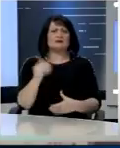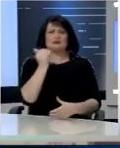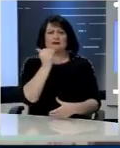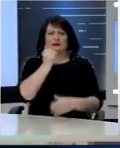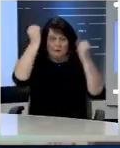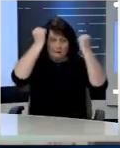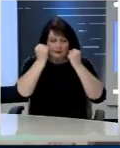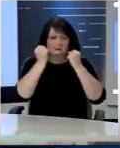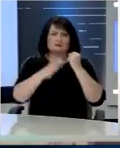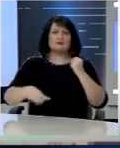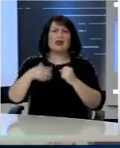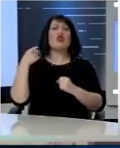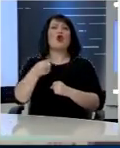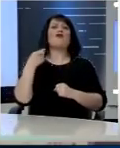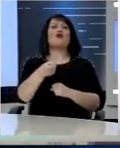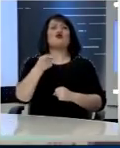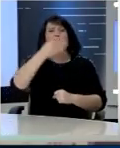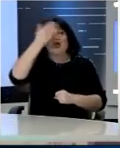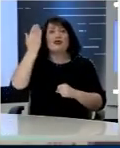βάρος αμάχων. Δολοφονούνται άμαχοι.